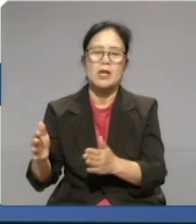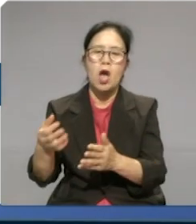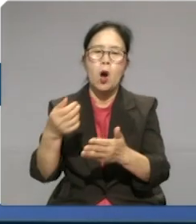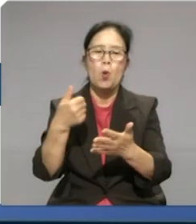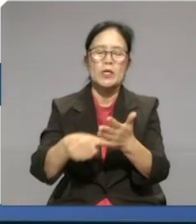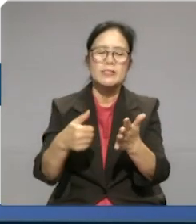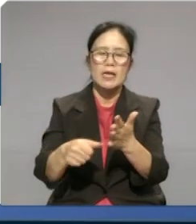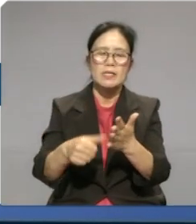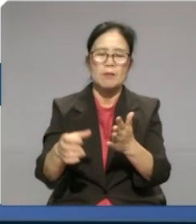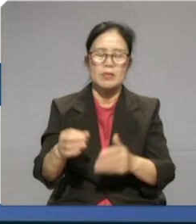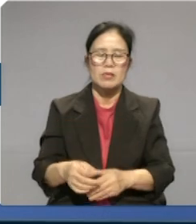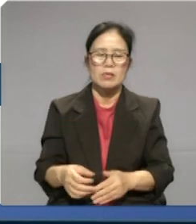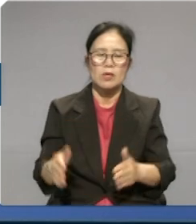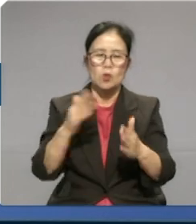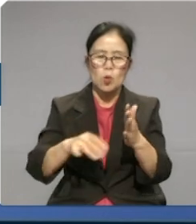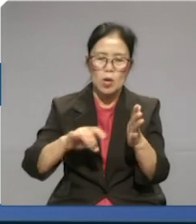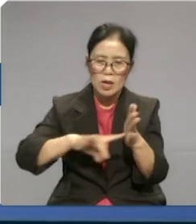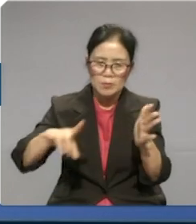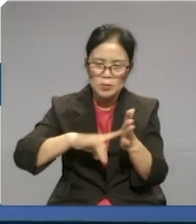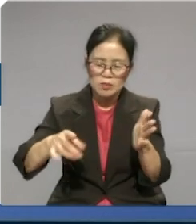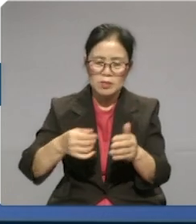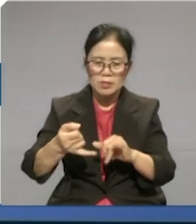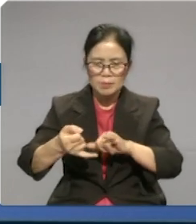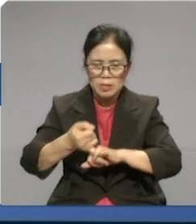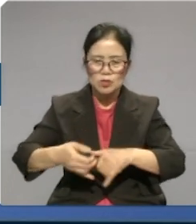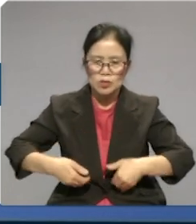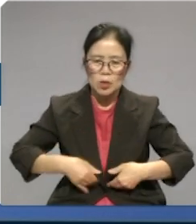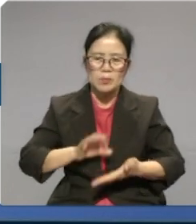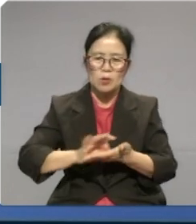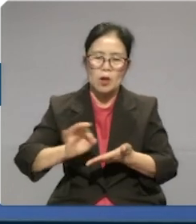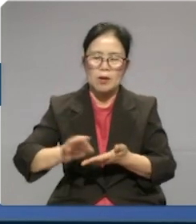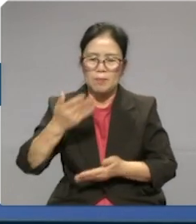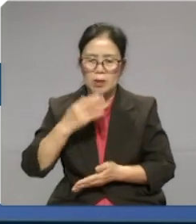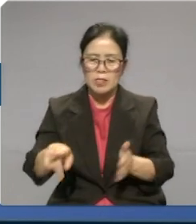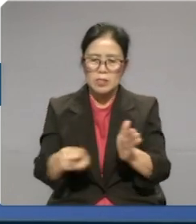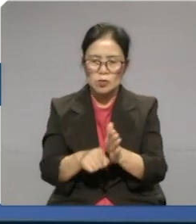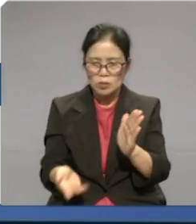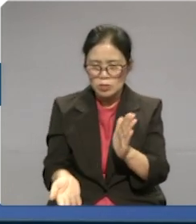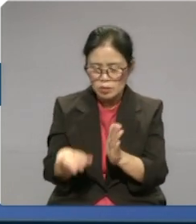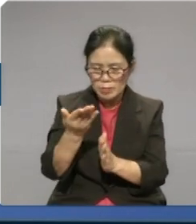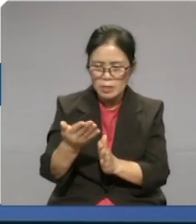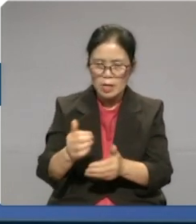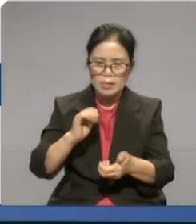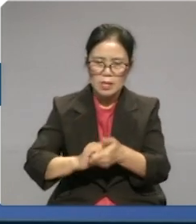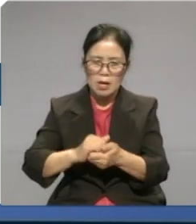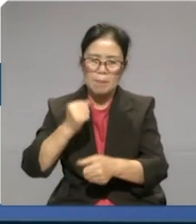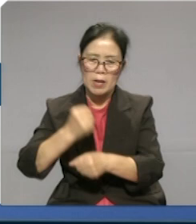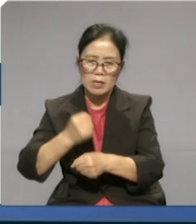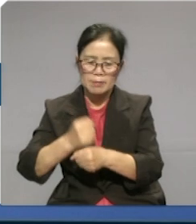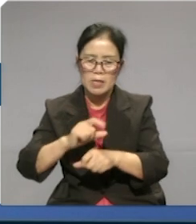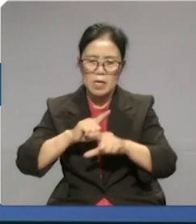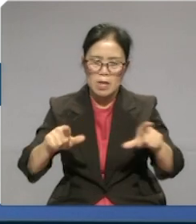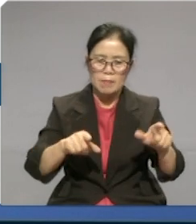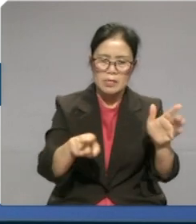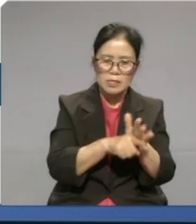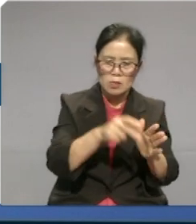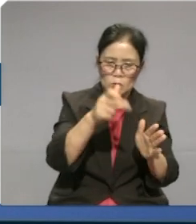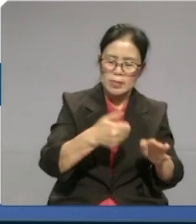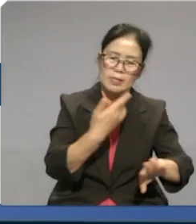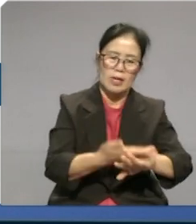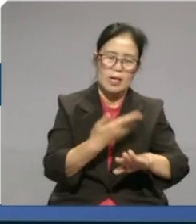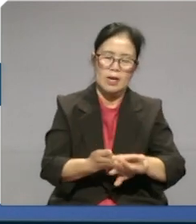원자재비, 공과금 등 필수 경비에 활용할 수 있으며 신용 등급에 따라 제한 발급되는 일반